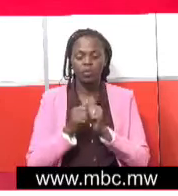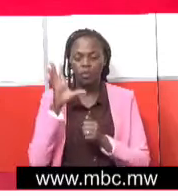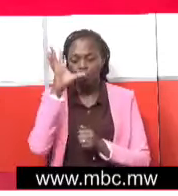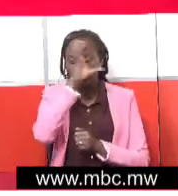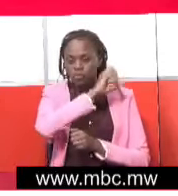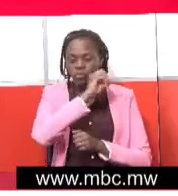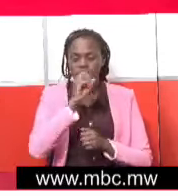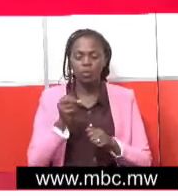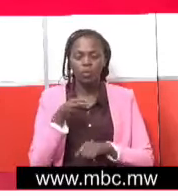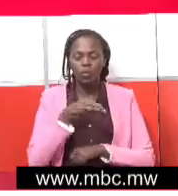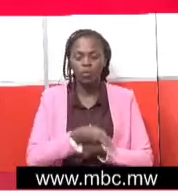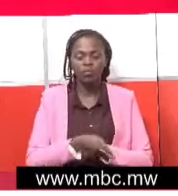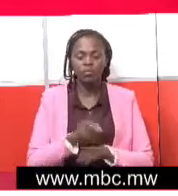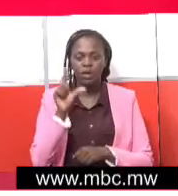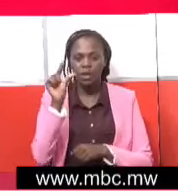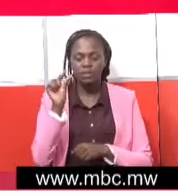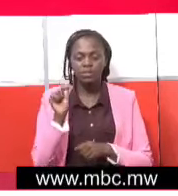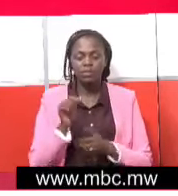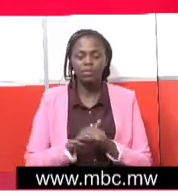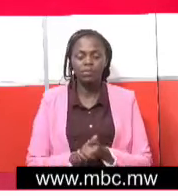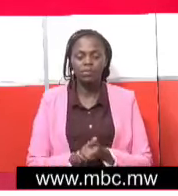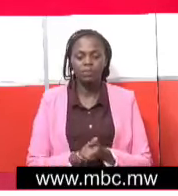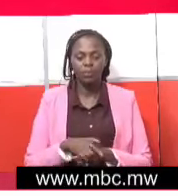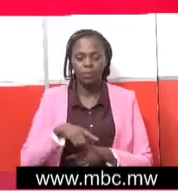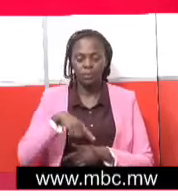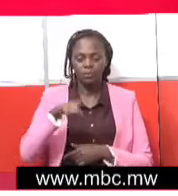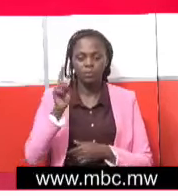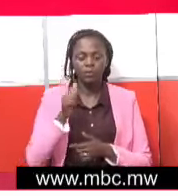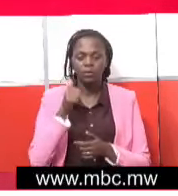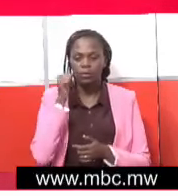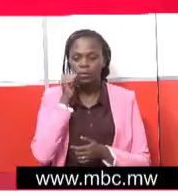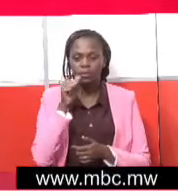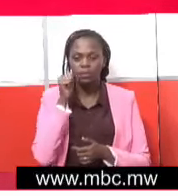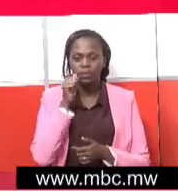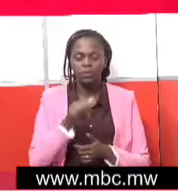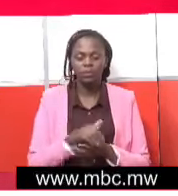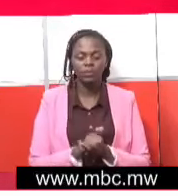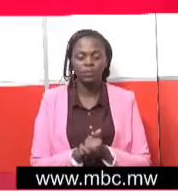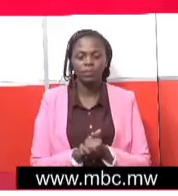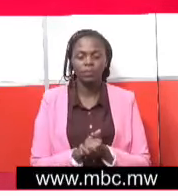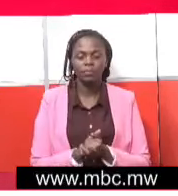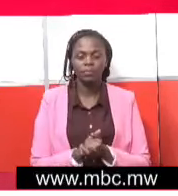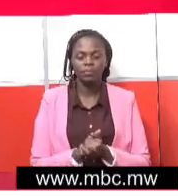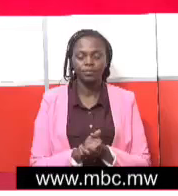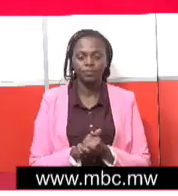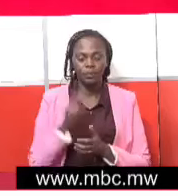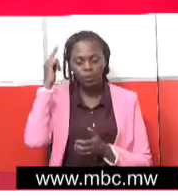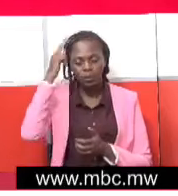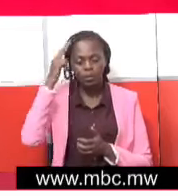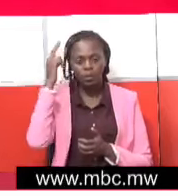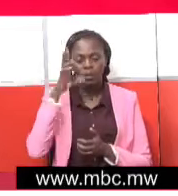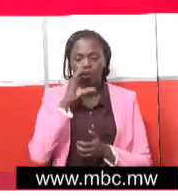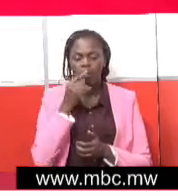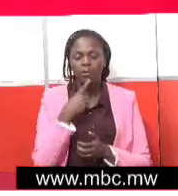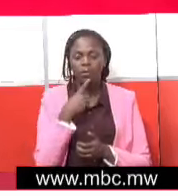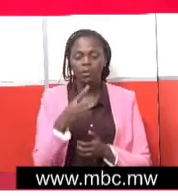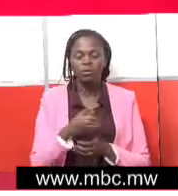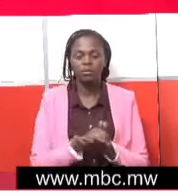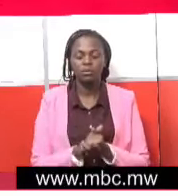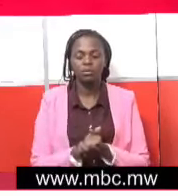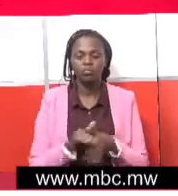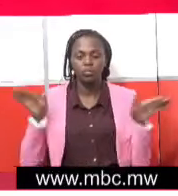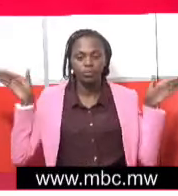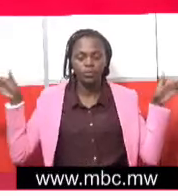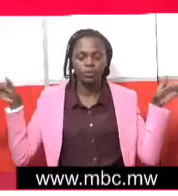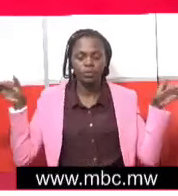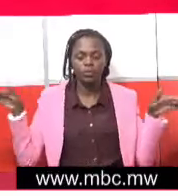kwa mafuta tsopano achepa potsatira ulendo wake wa ku United Arab Emirates. Dr. Chakwera wanena izi pa bwalo la ndege